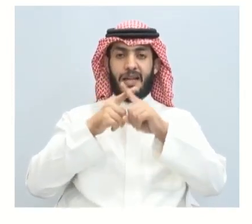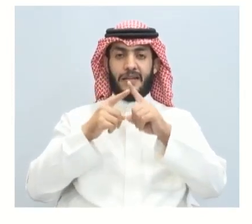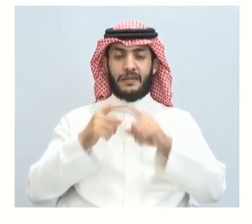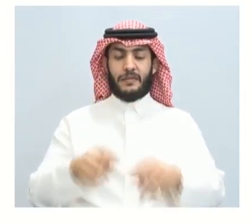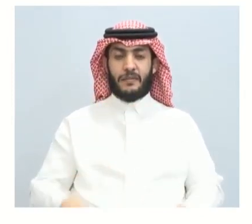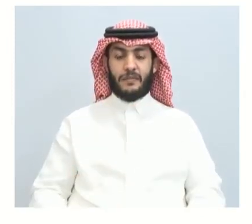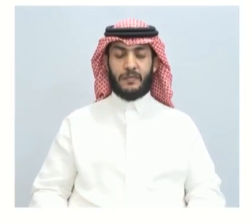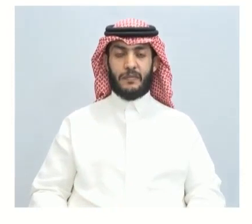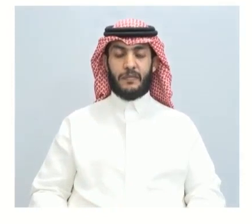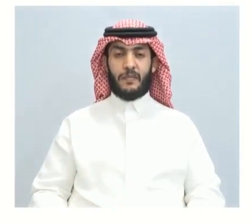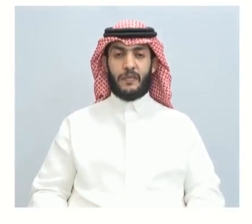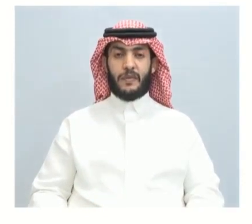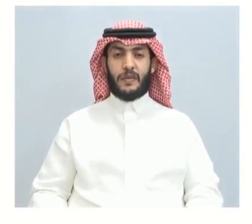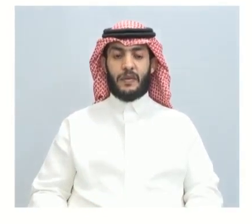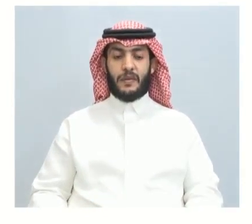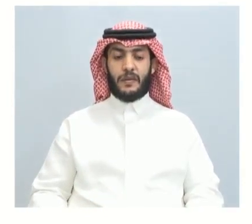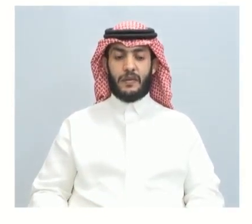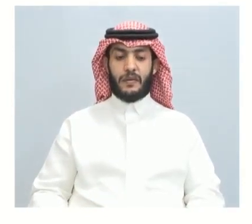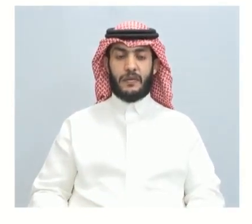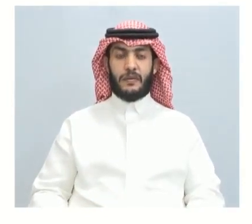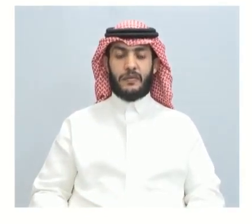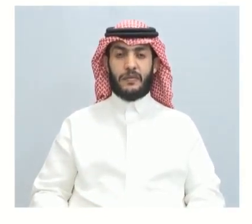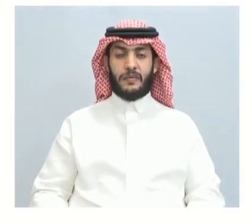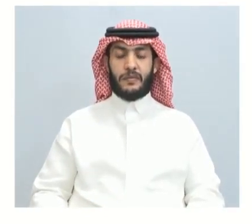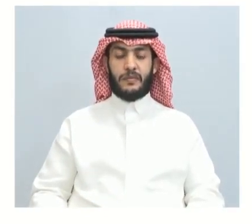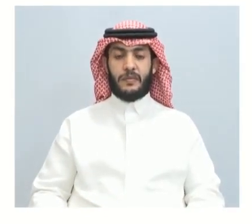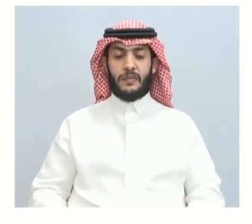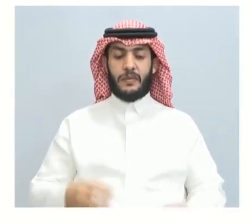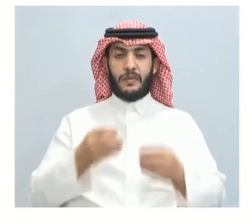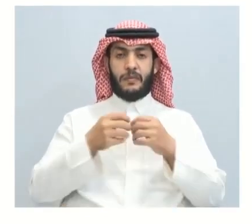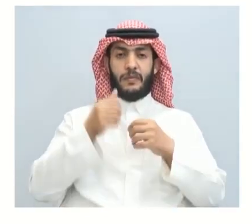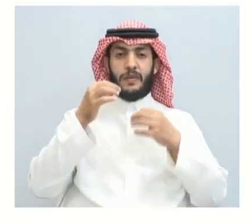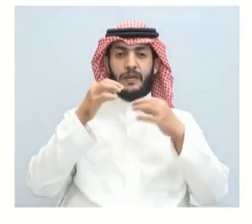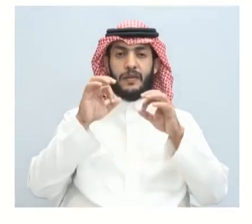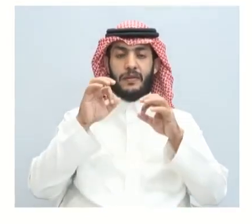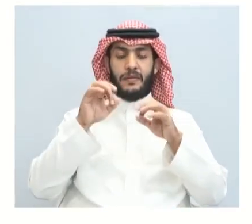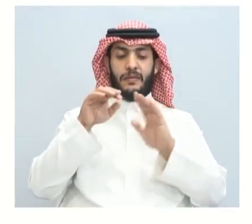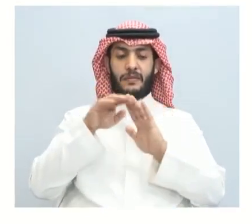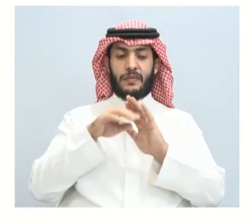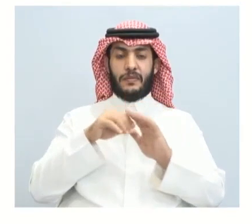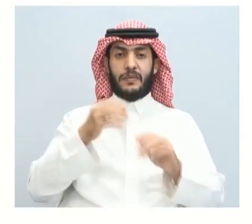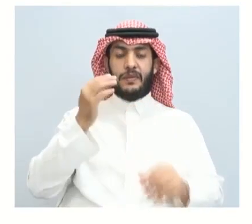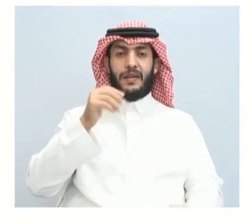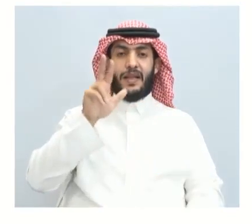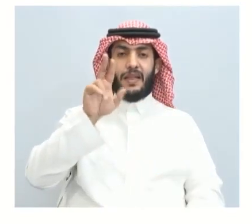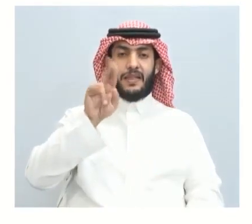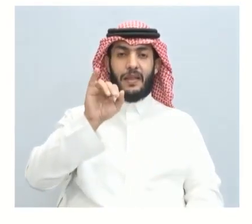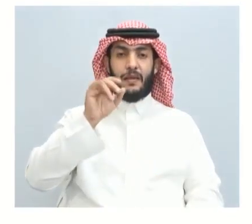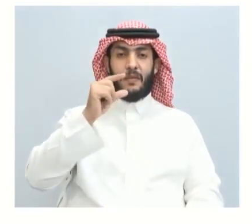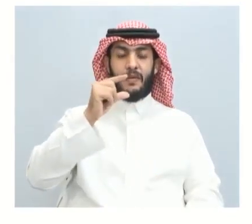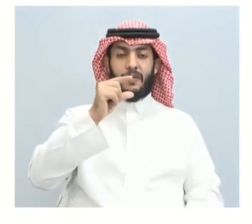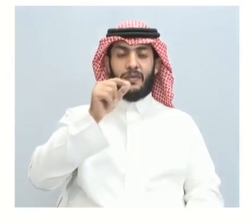دائما الانعكاس اللي يكون خارج الام حيكون يعني يعطيني انعكاس حول محور اكس اما التمدد